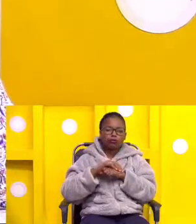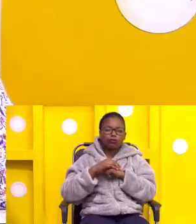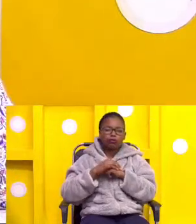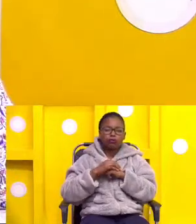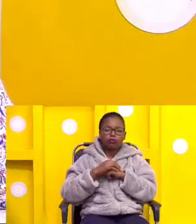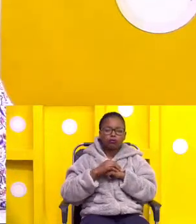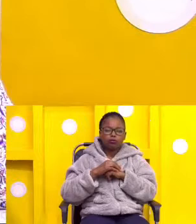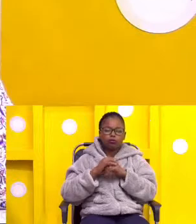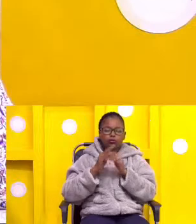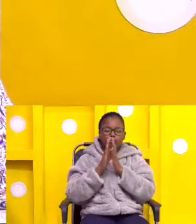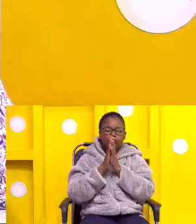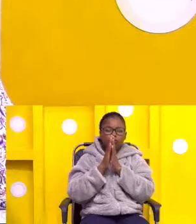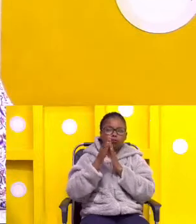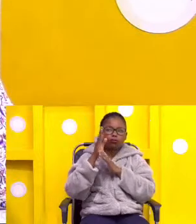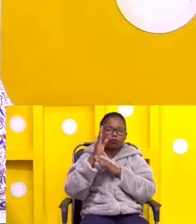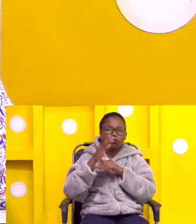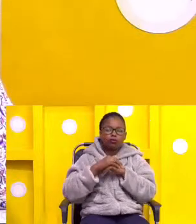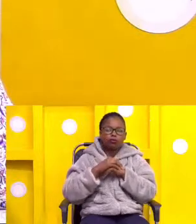bwana asifiwe sana